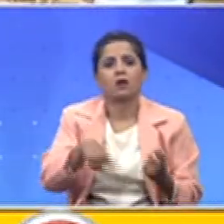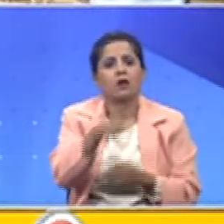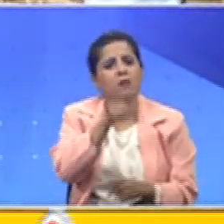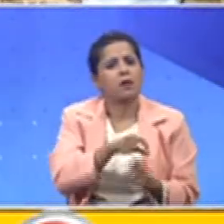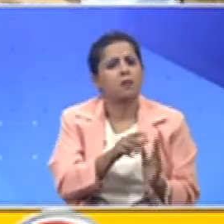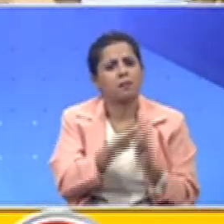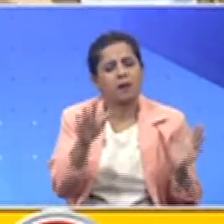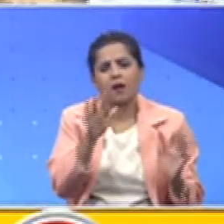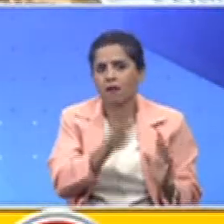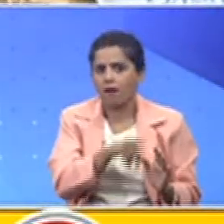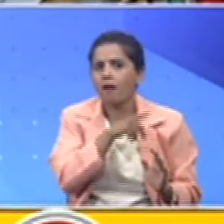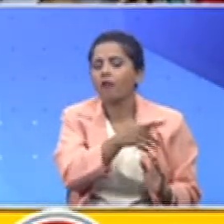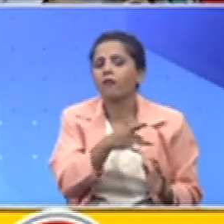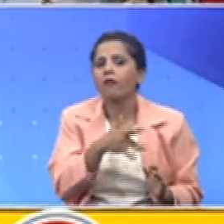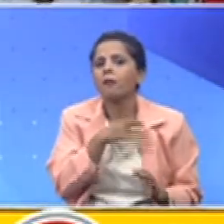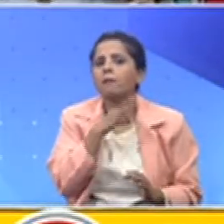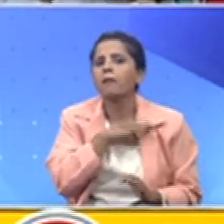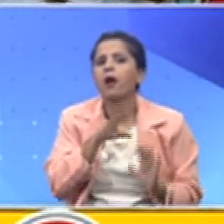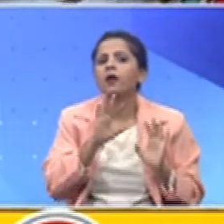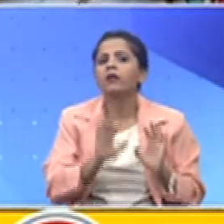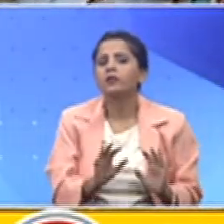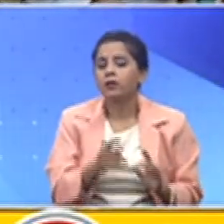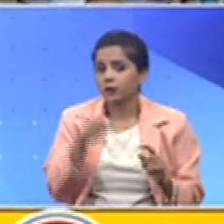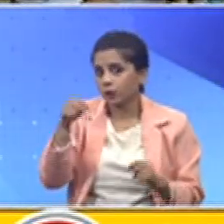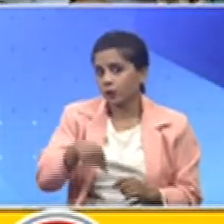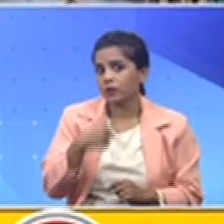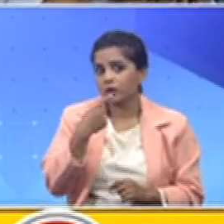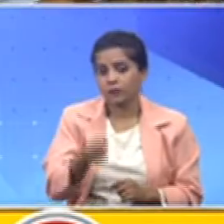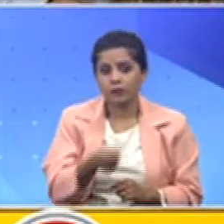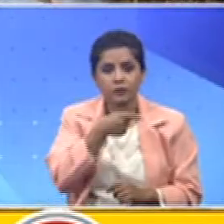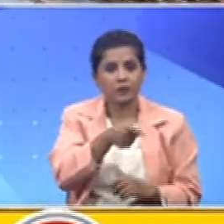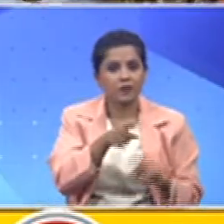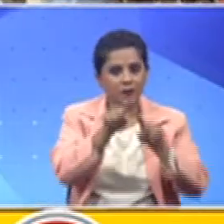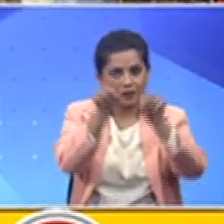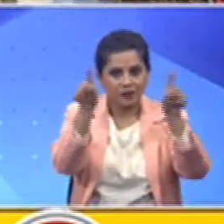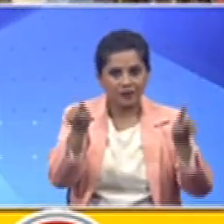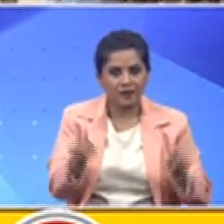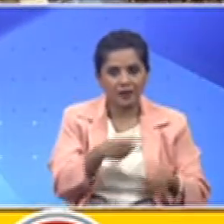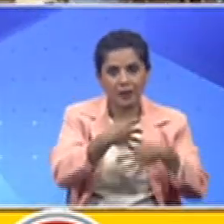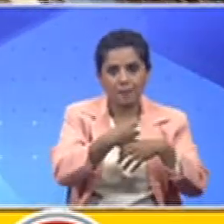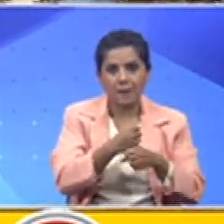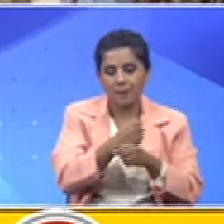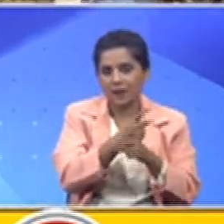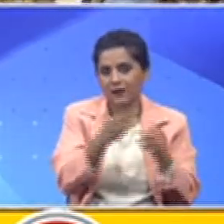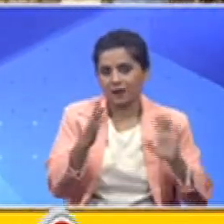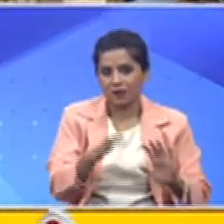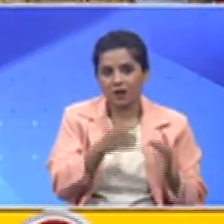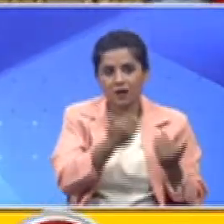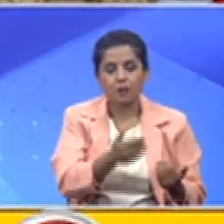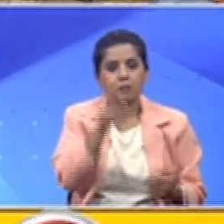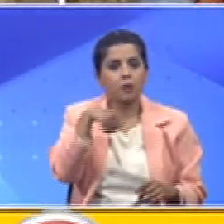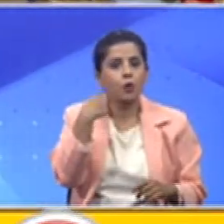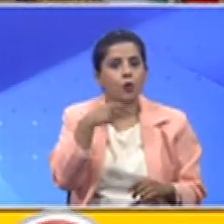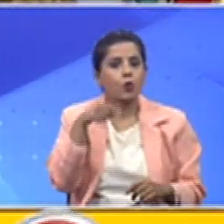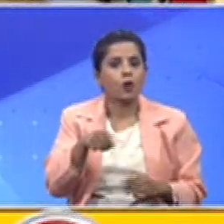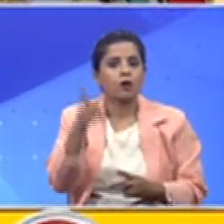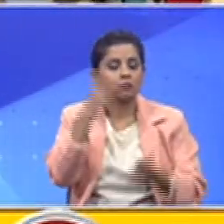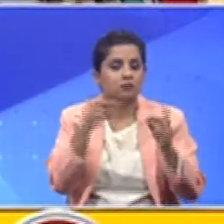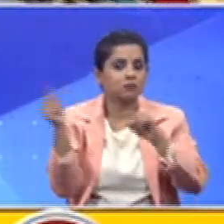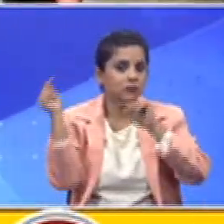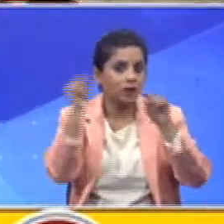बहुत असर हुआ है। आज भोजपत्र के उत्पादों को यहाँ आने वाले